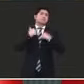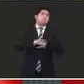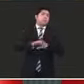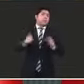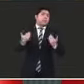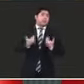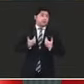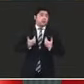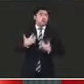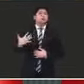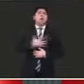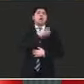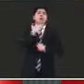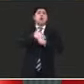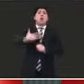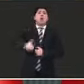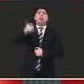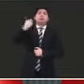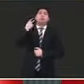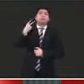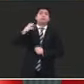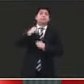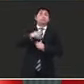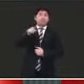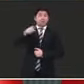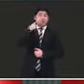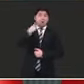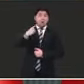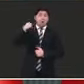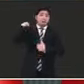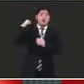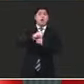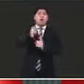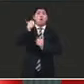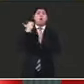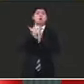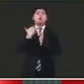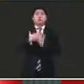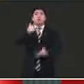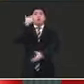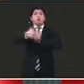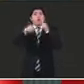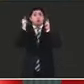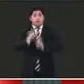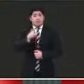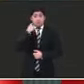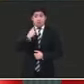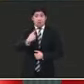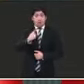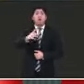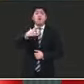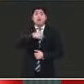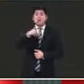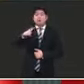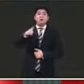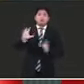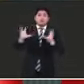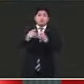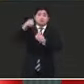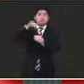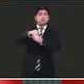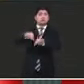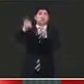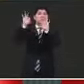cevap ve genel başkanının bu konuyu yeniden gündeme getirmesi üzerine özellikle kendi Partisi içinde